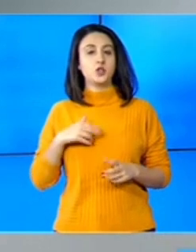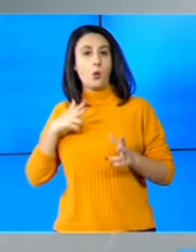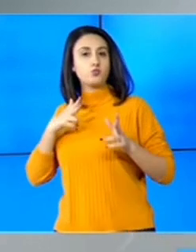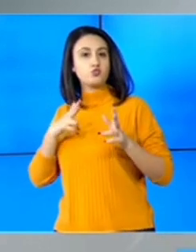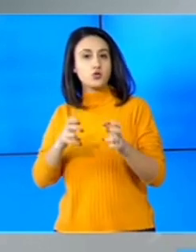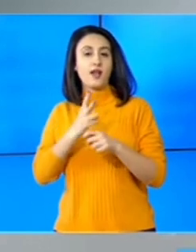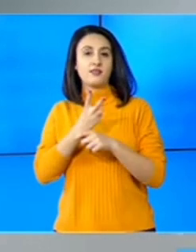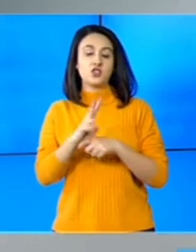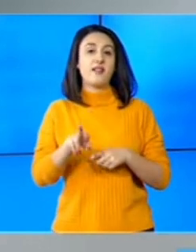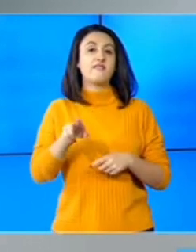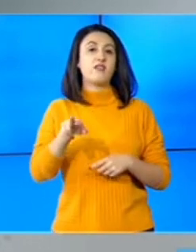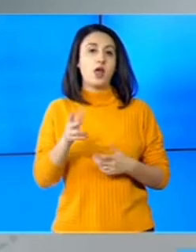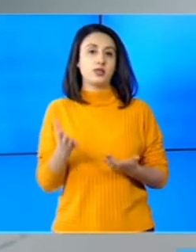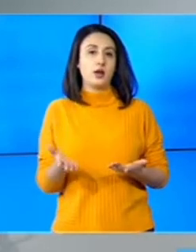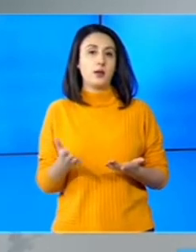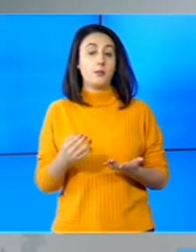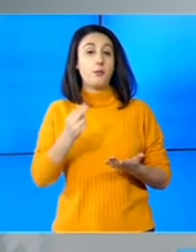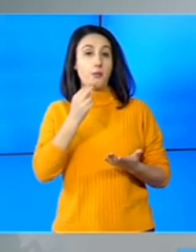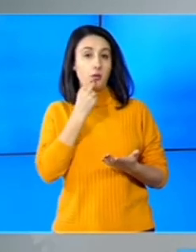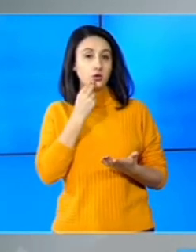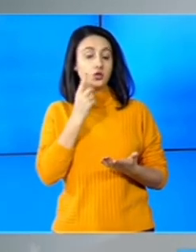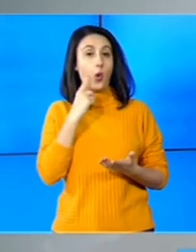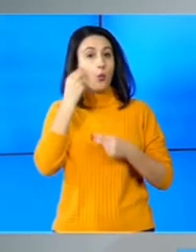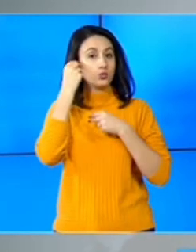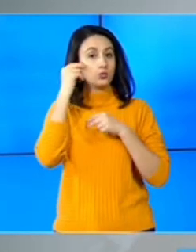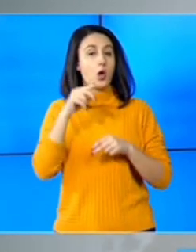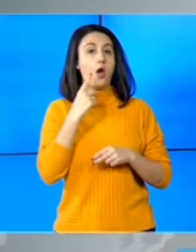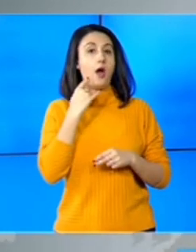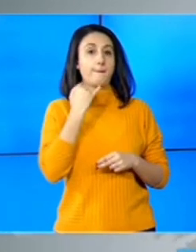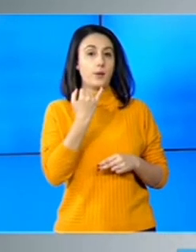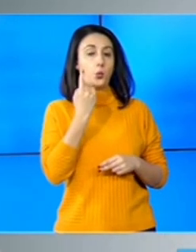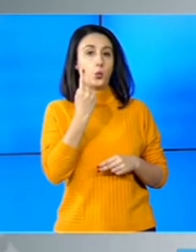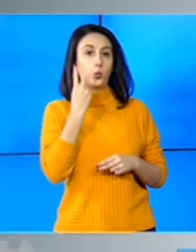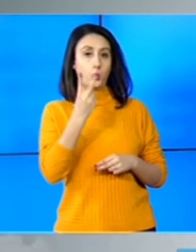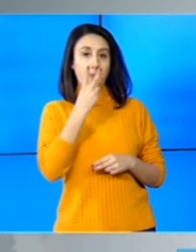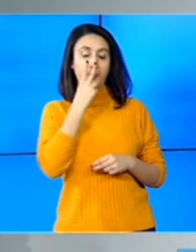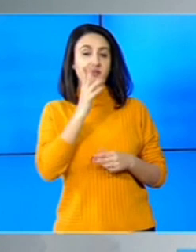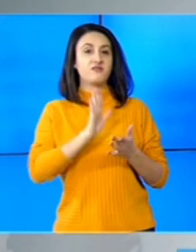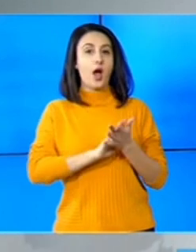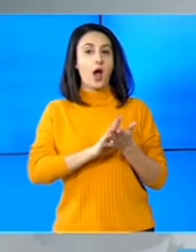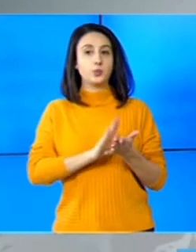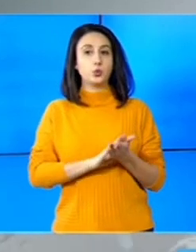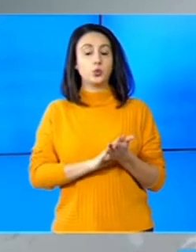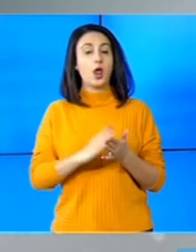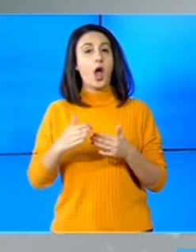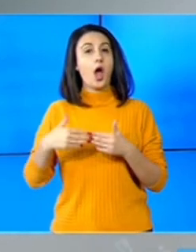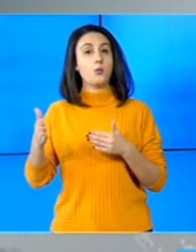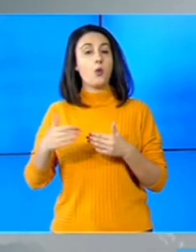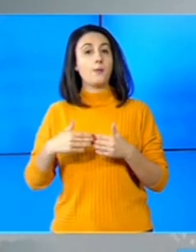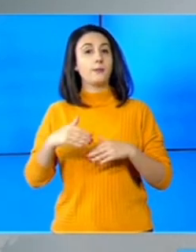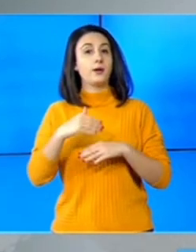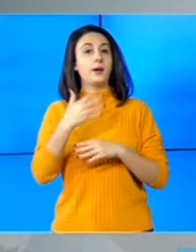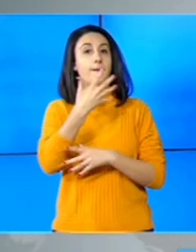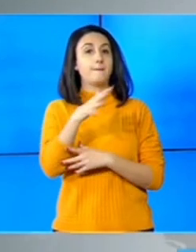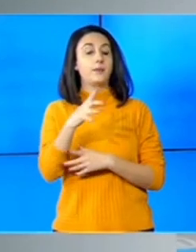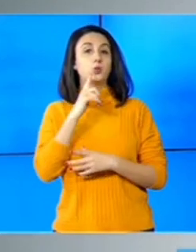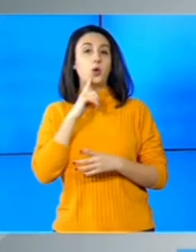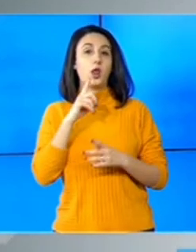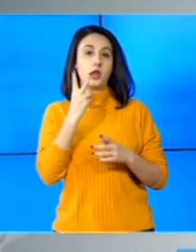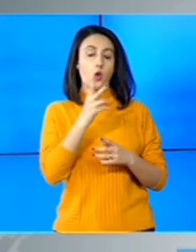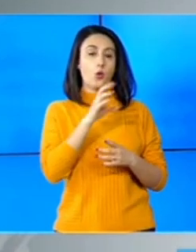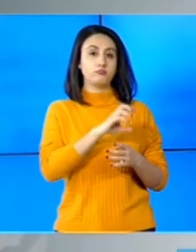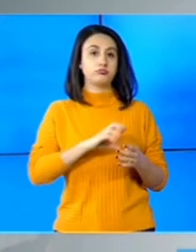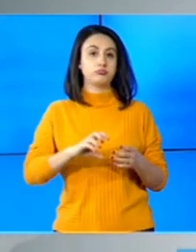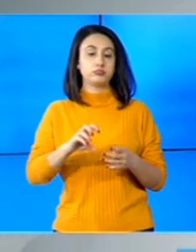împușcat din greșeală fratele. Polițiștii au fost sesizați prin apelul 112 cu privire la faptul că la marginea unei păduri dintre